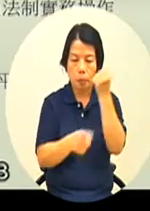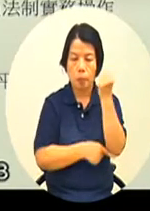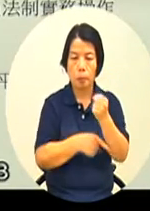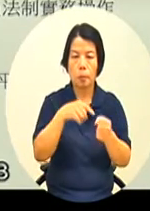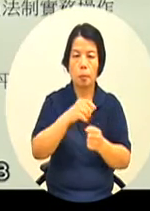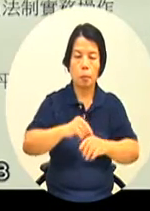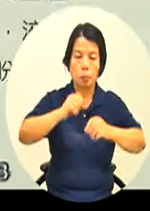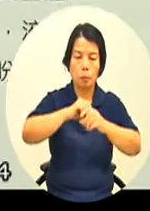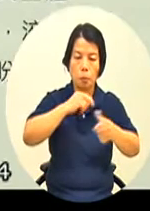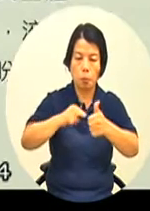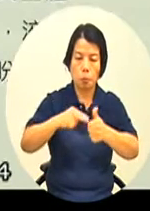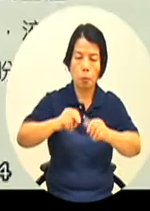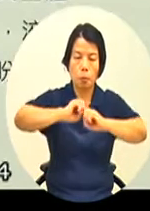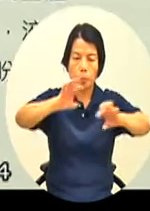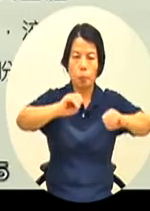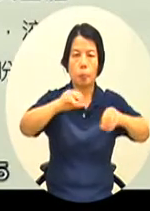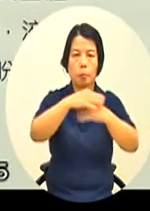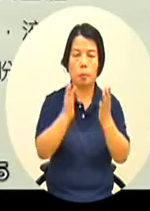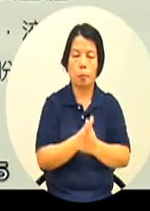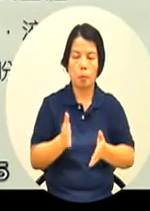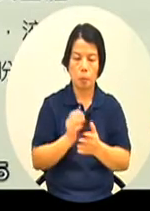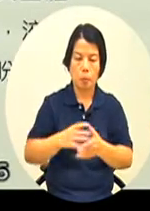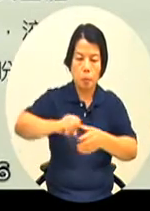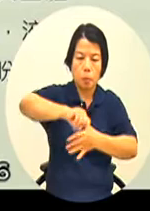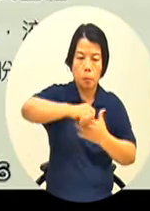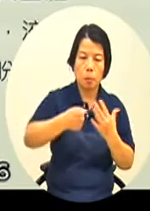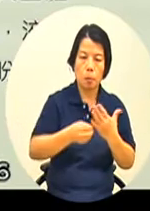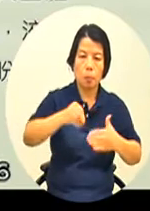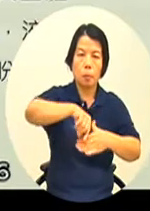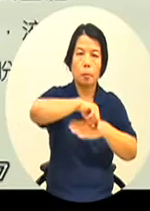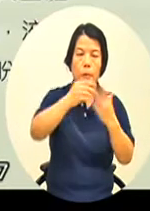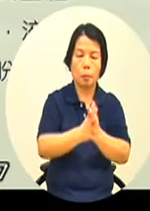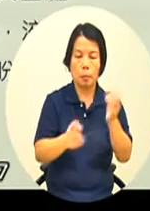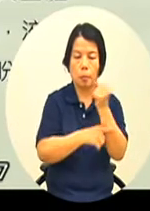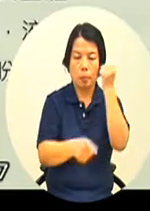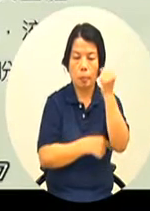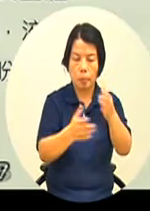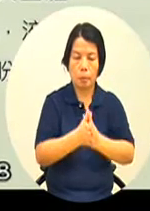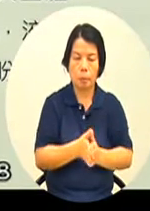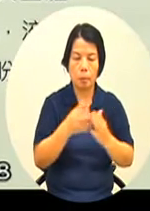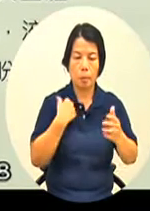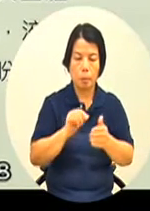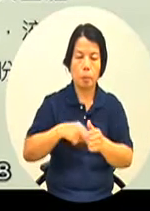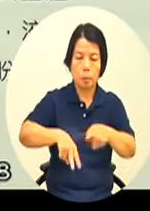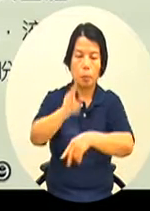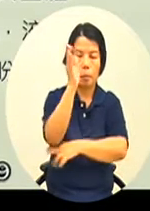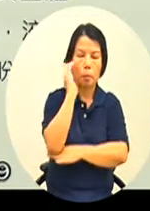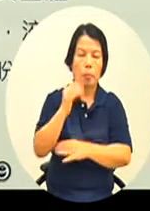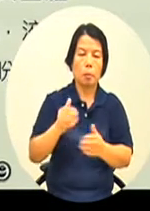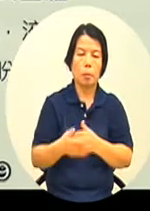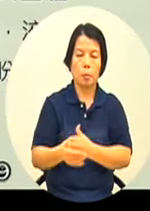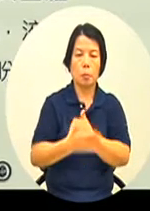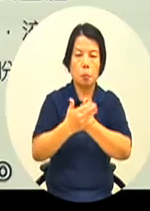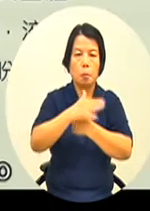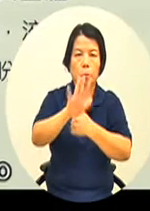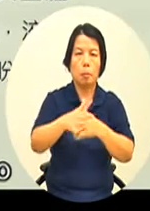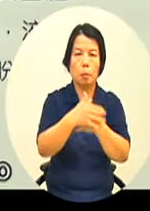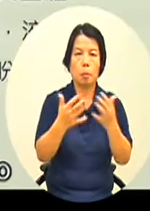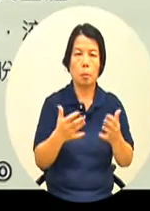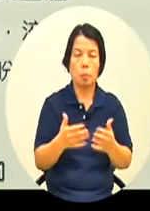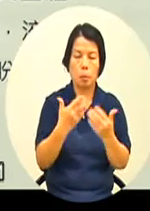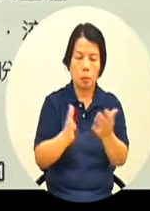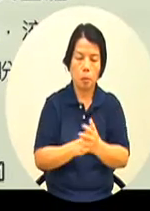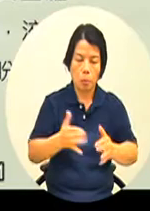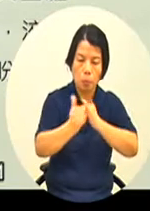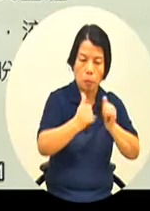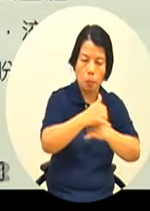市民法律水准，增进法制功能，提升行政效能，落实地方自治，创造市民福祉，为本